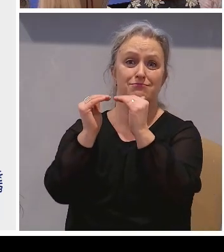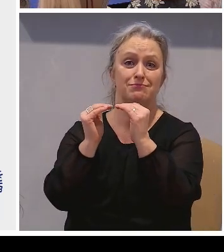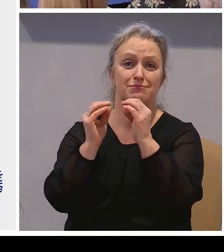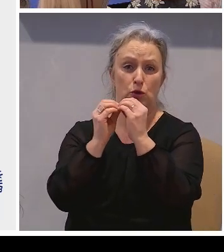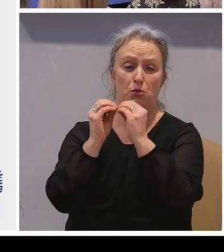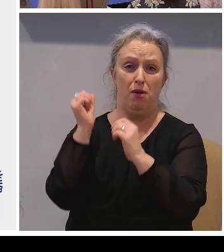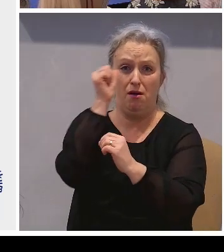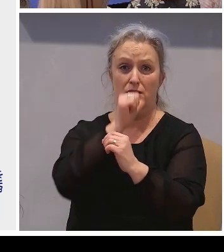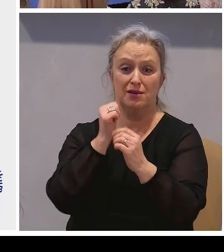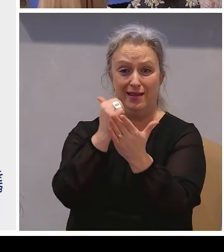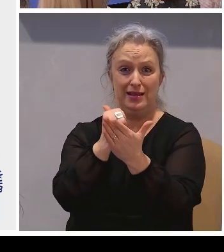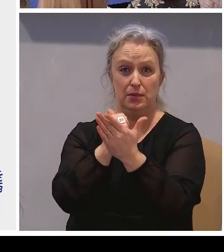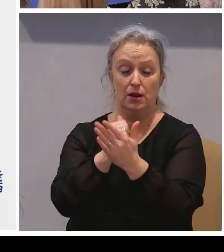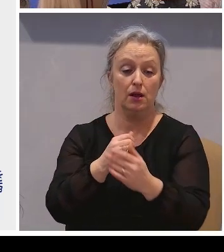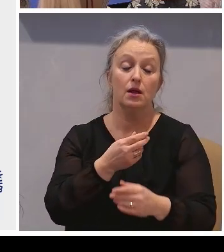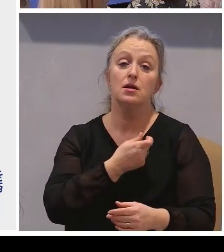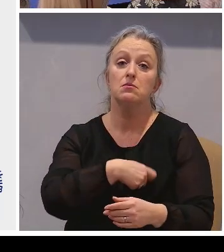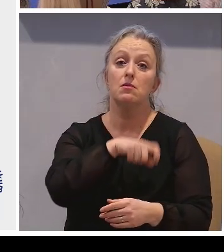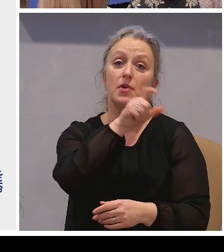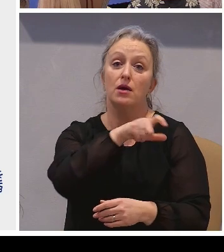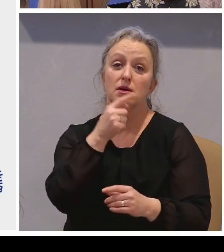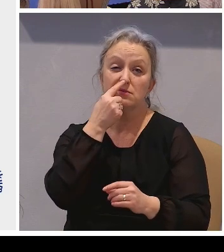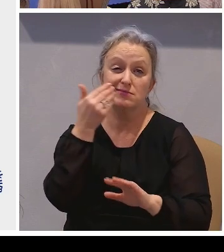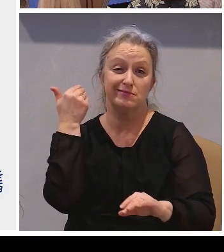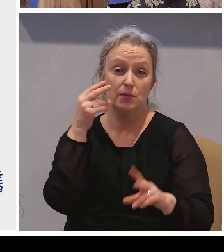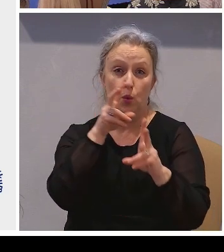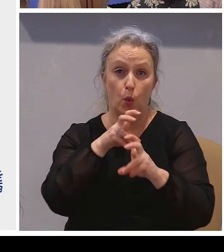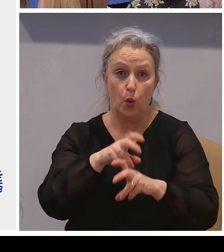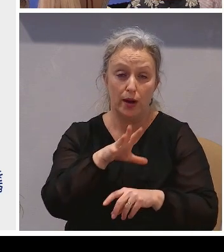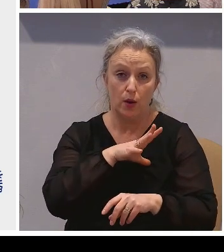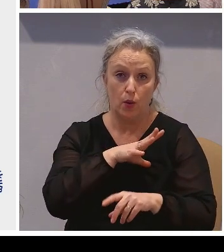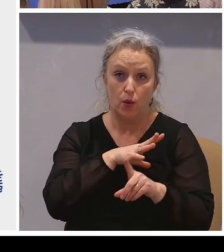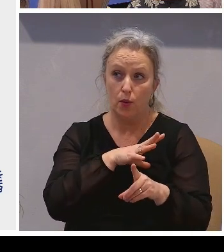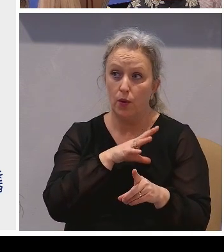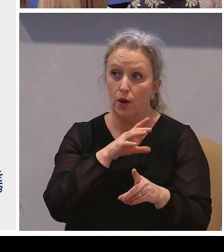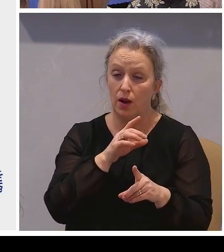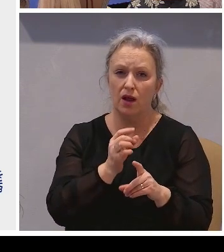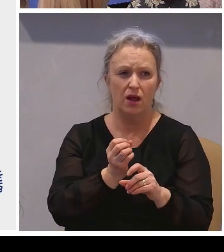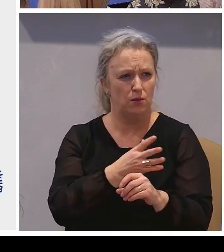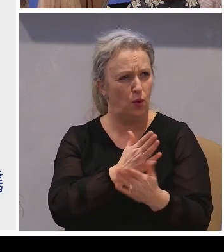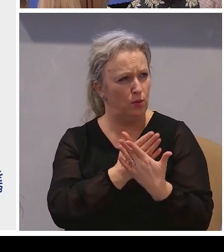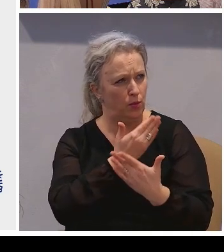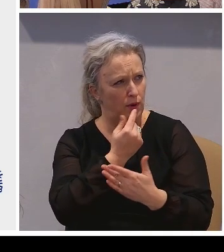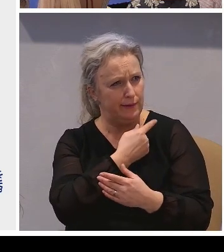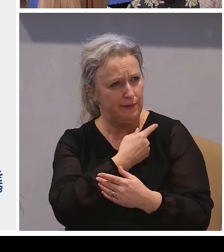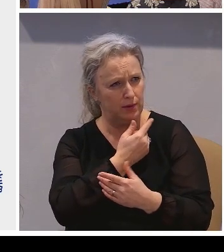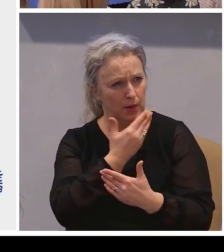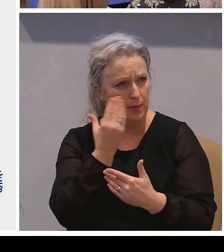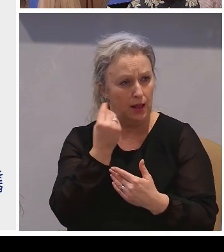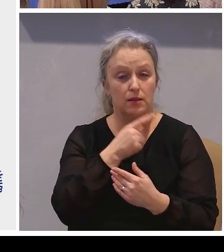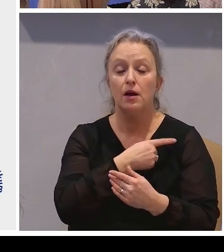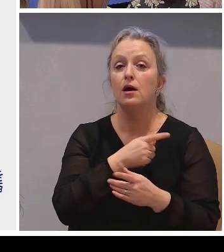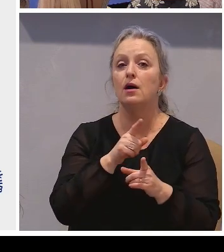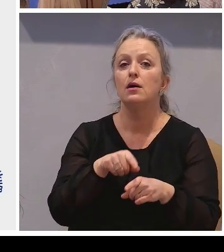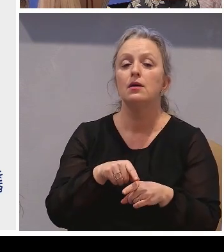that the life expectancy has increased by 10 years on average. Olemas või ei ole? Siin on.